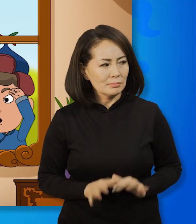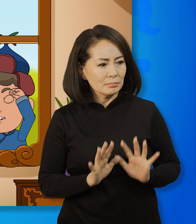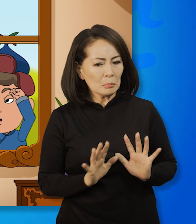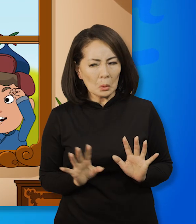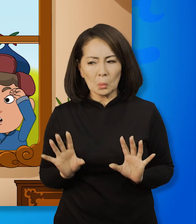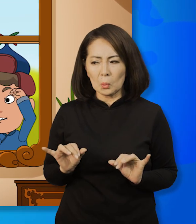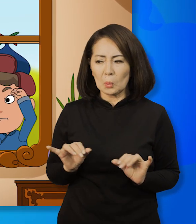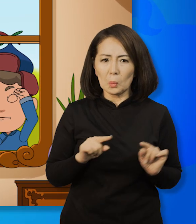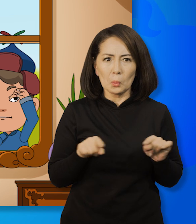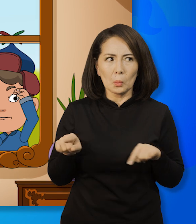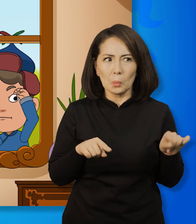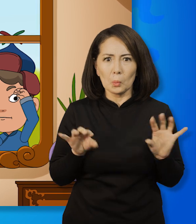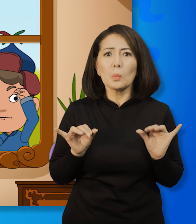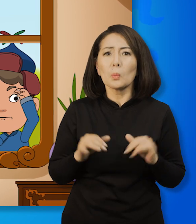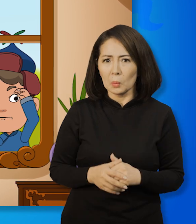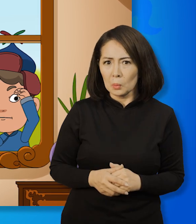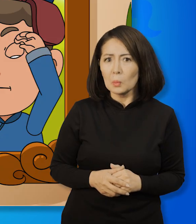Энд юу болоод байгаа юм бол?